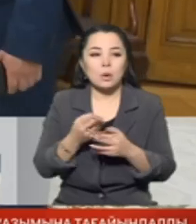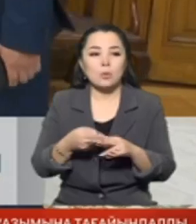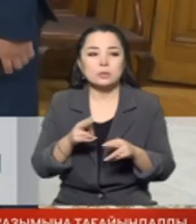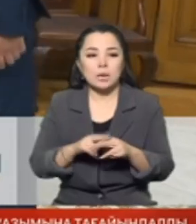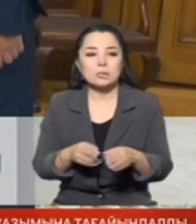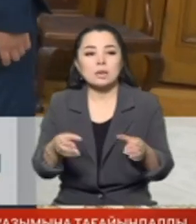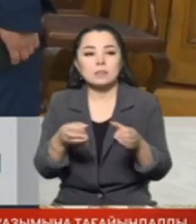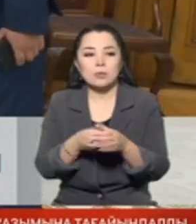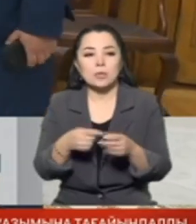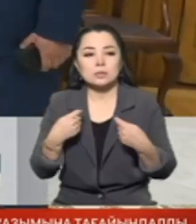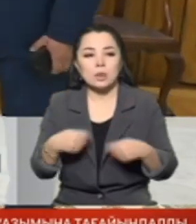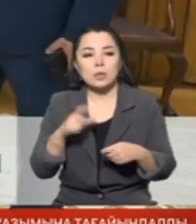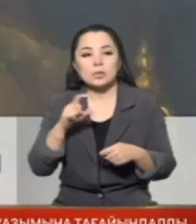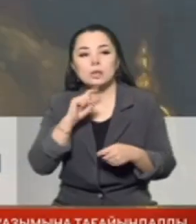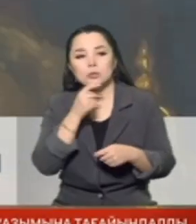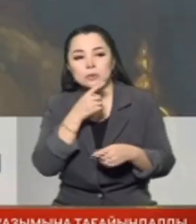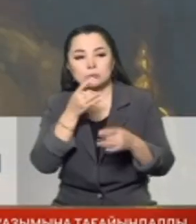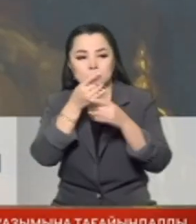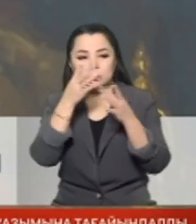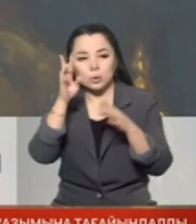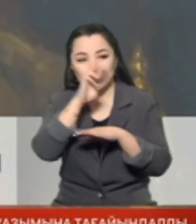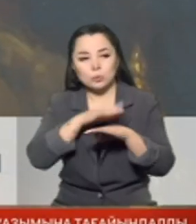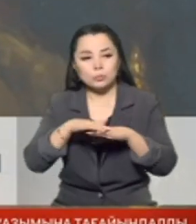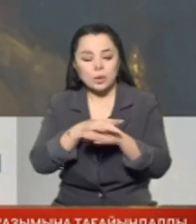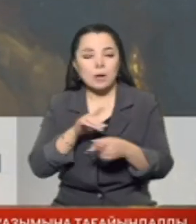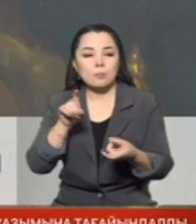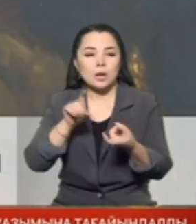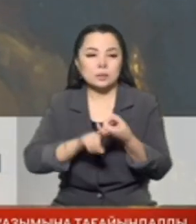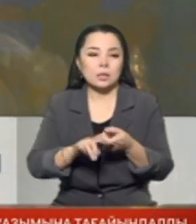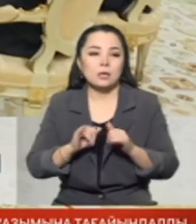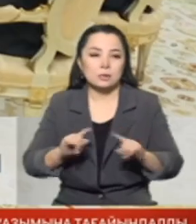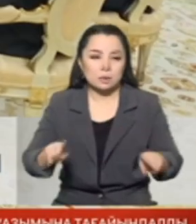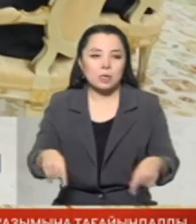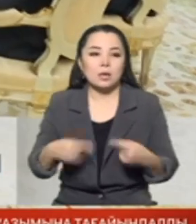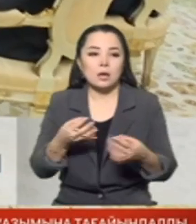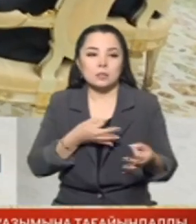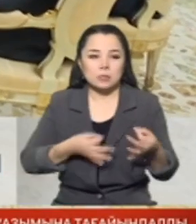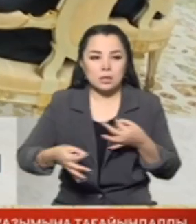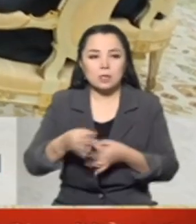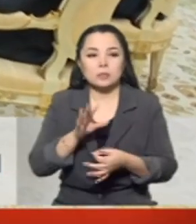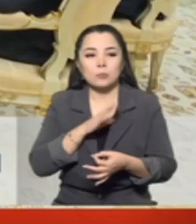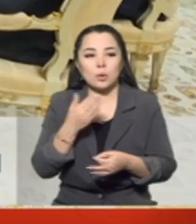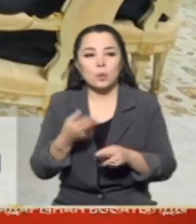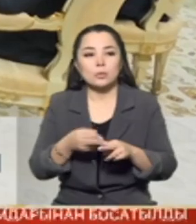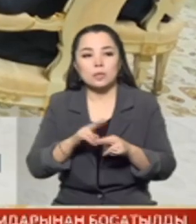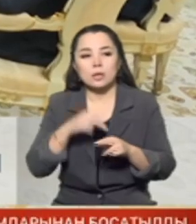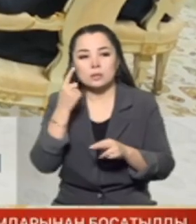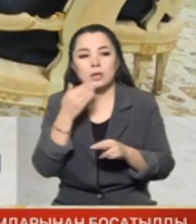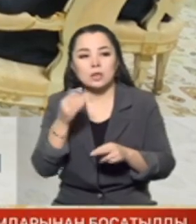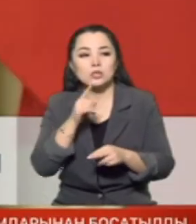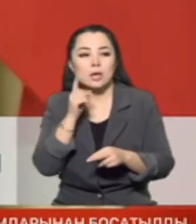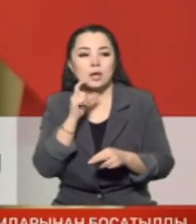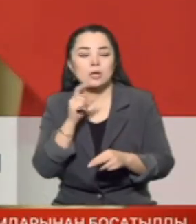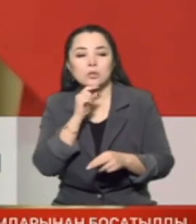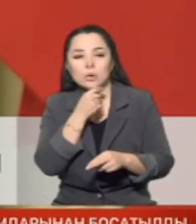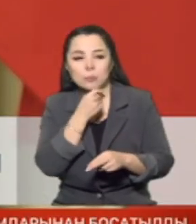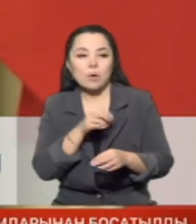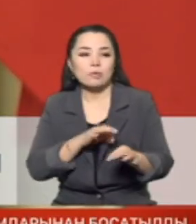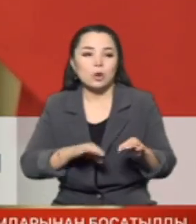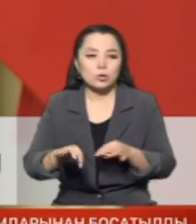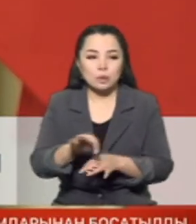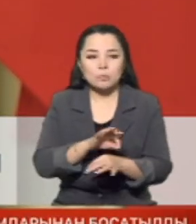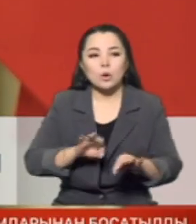Сондай-ақ тараптар сауда-экономикалық және мәдени-гуманитарлық байланысты кеңейту мәселелерін көтерді. Бұл ретте жасыл экономика,